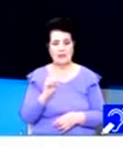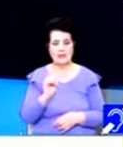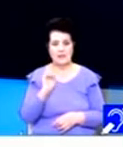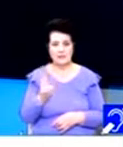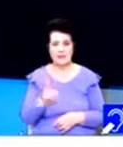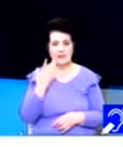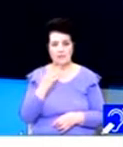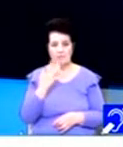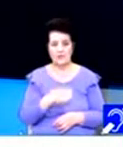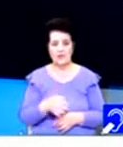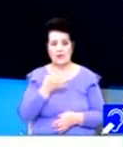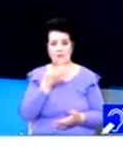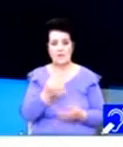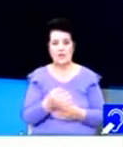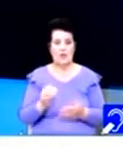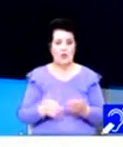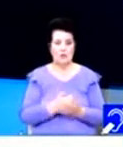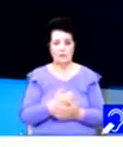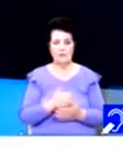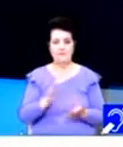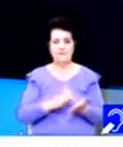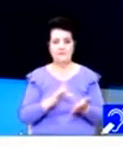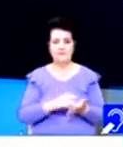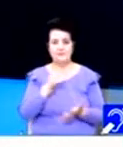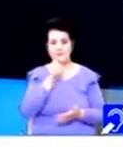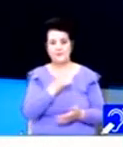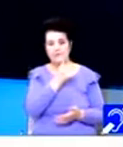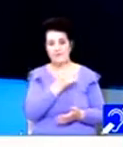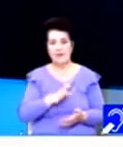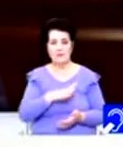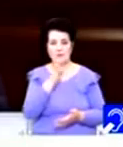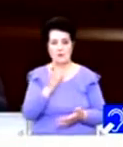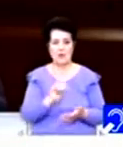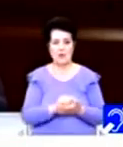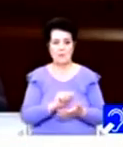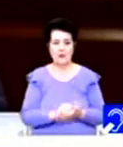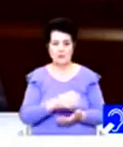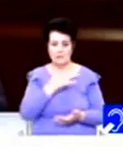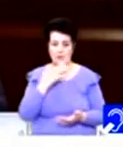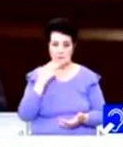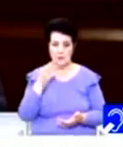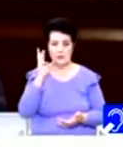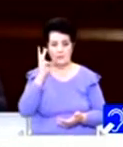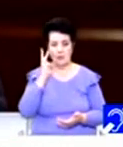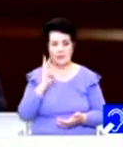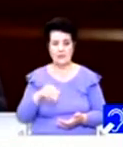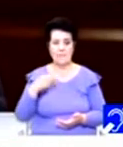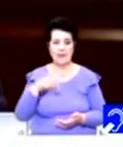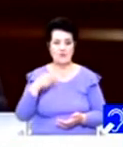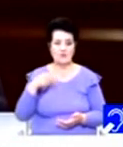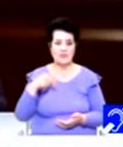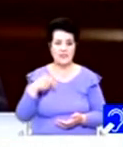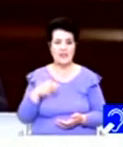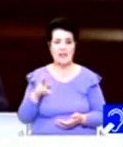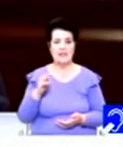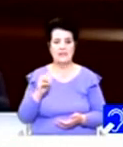la Washington, exprimată într-o nouă telegramă secretă ajunsă la presă. Mai mult, potrivit diplomatului, președintele Trump a